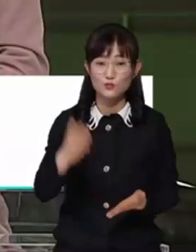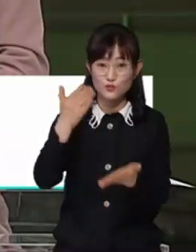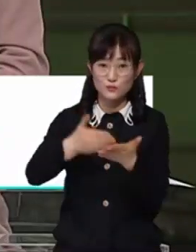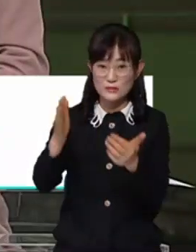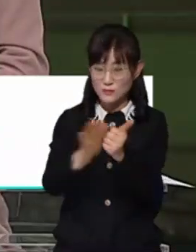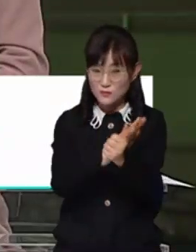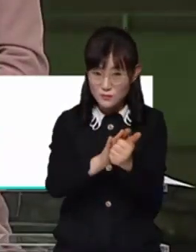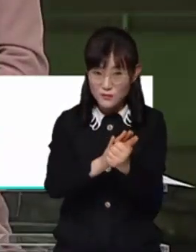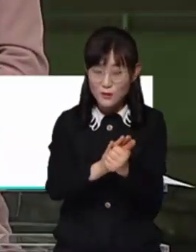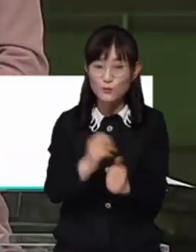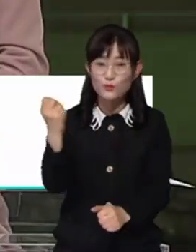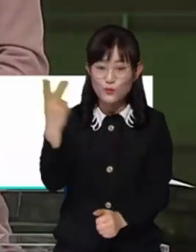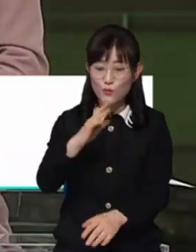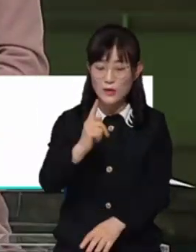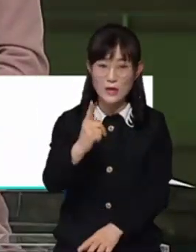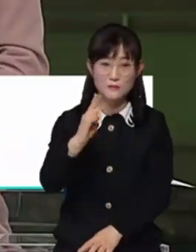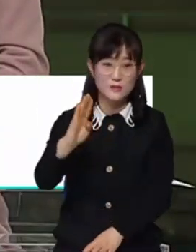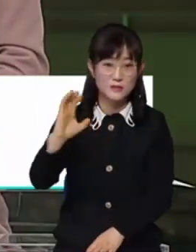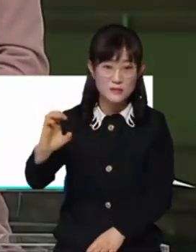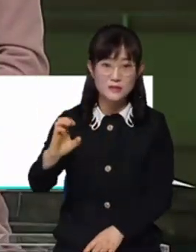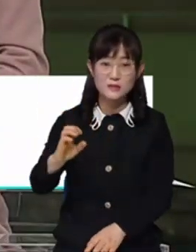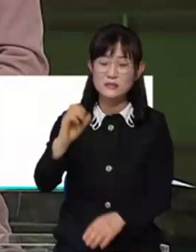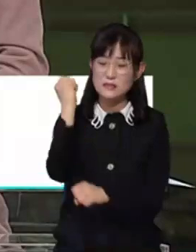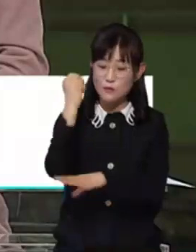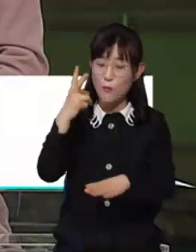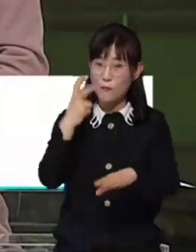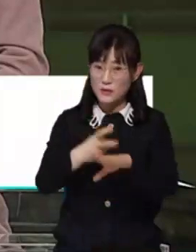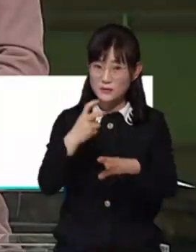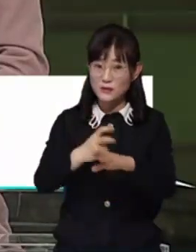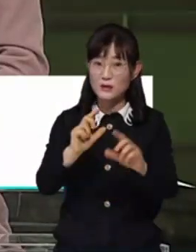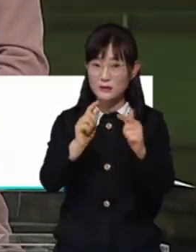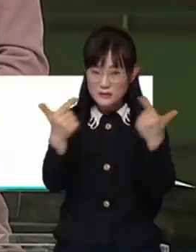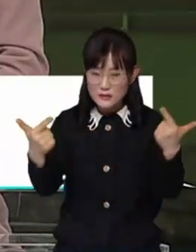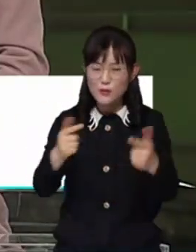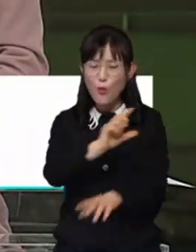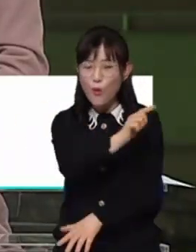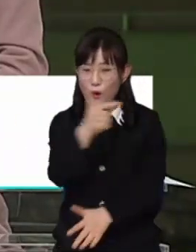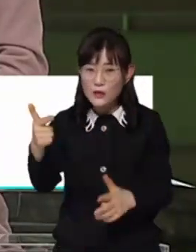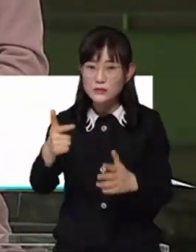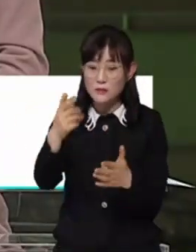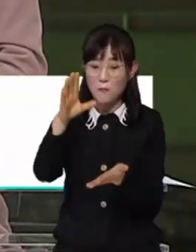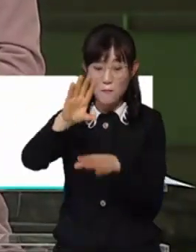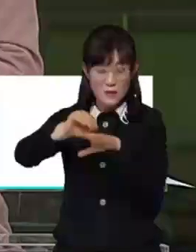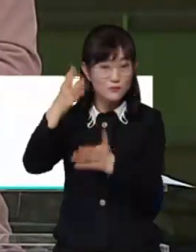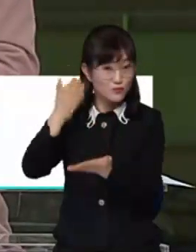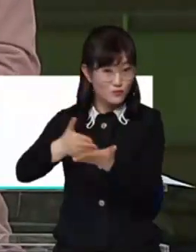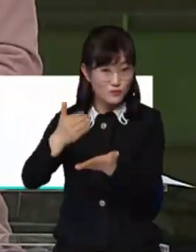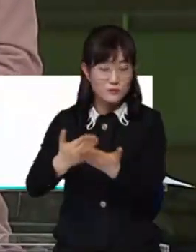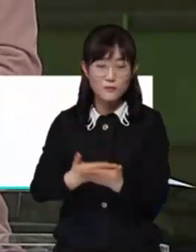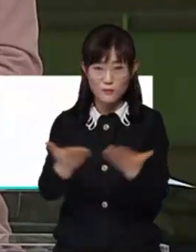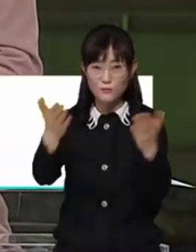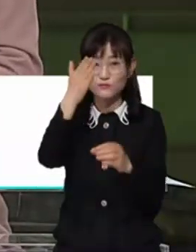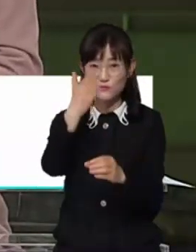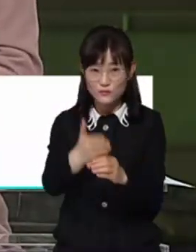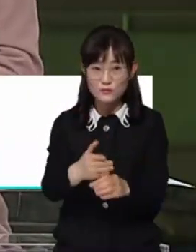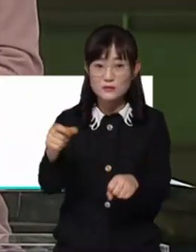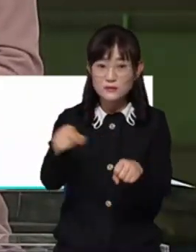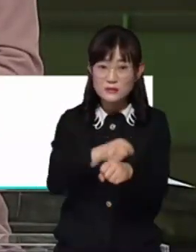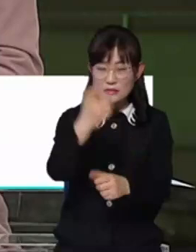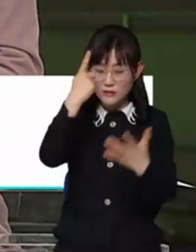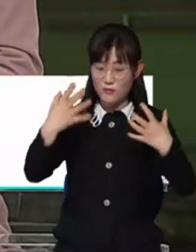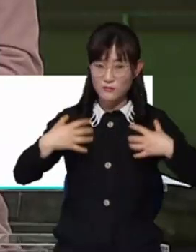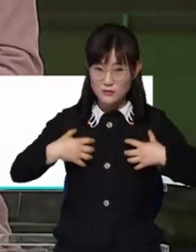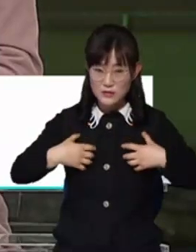포털뉴스 서비스 제공과 함께 kbc는 기존 방송 뉴스에 틀에서 벗어난 다양한 형태의 뉴스 콘텐츠를 제공하고 있습니다 특히